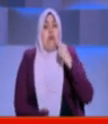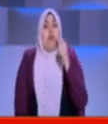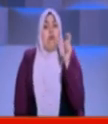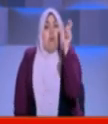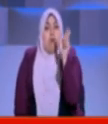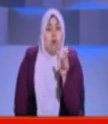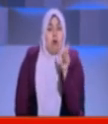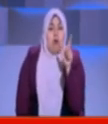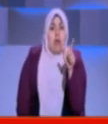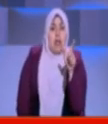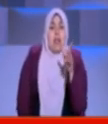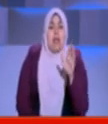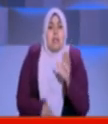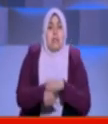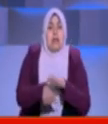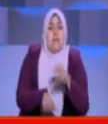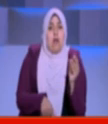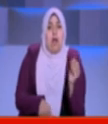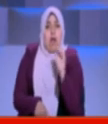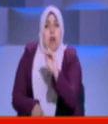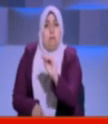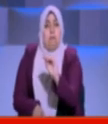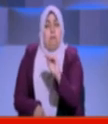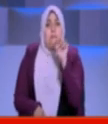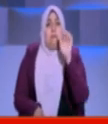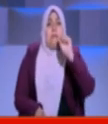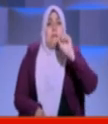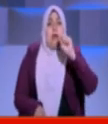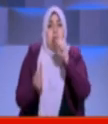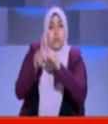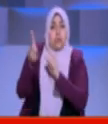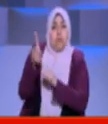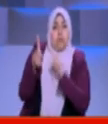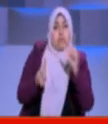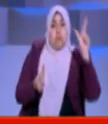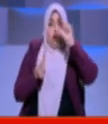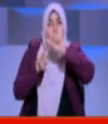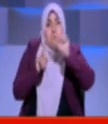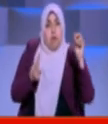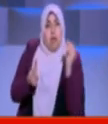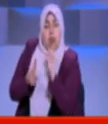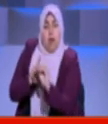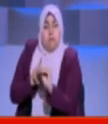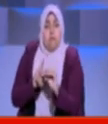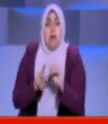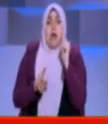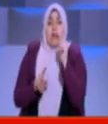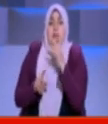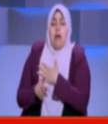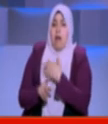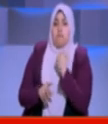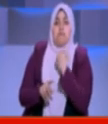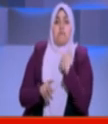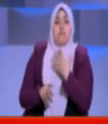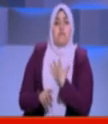قد انتهت، ولكن بإمكان السيد مصطفى الكاظمي أن يظهر هنالك مطبات جديدة إذا بدأ